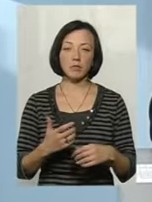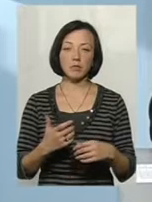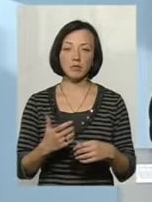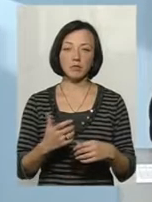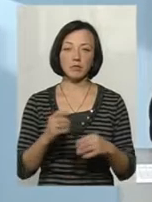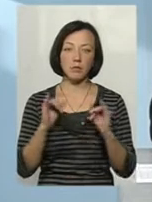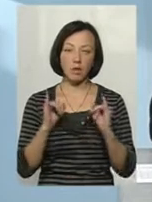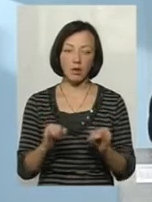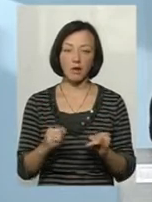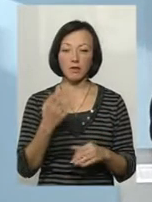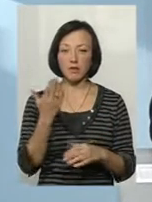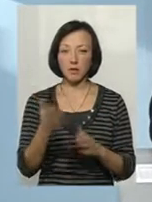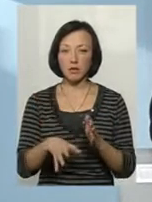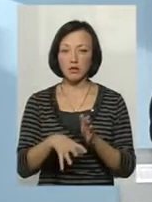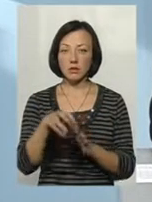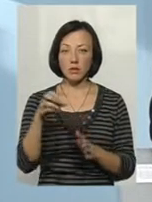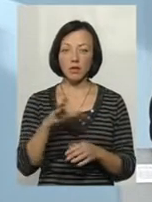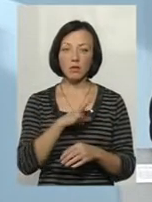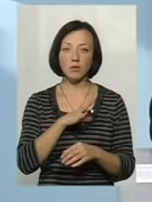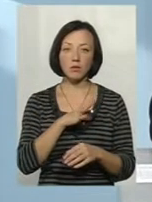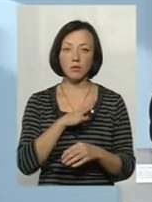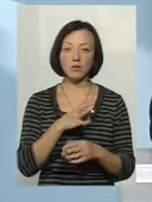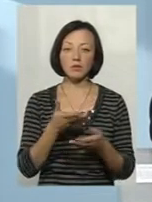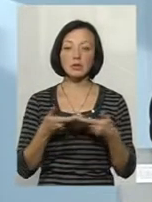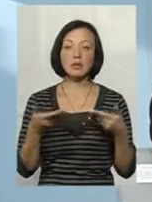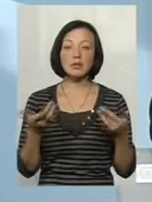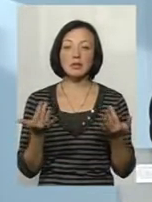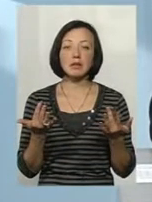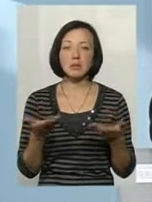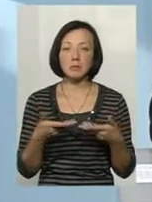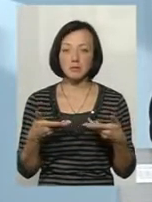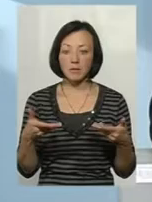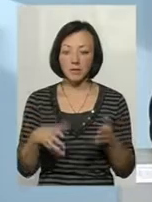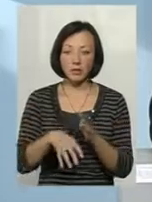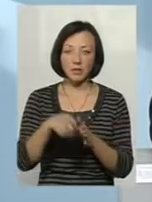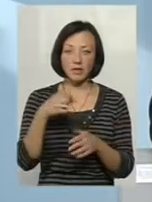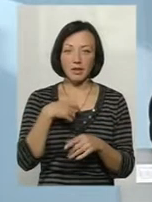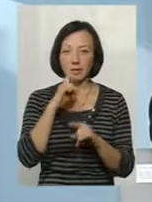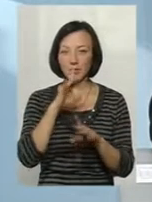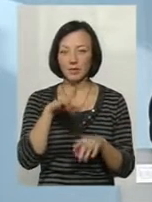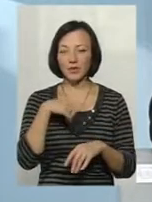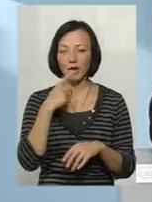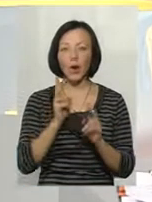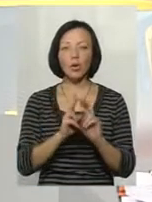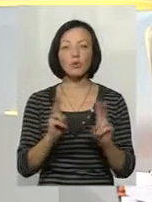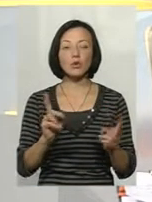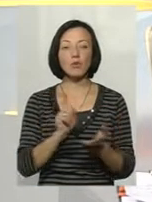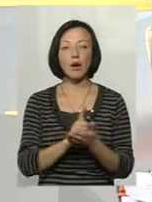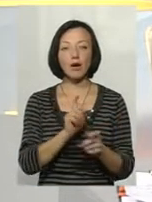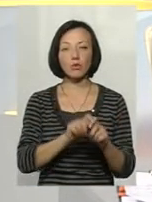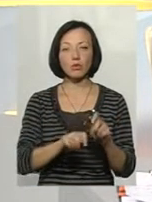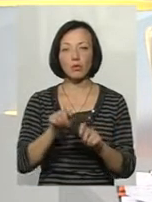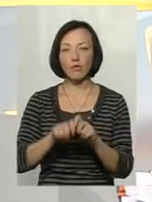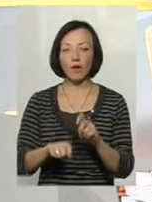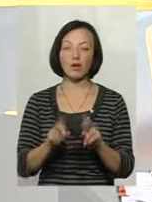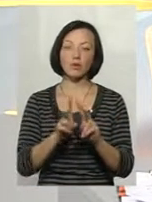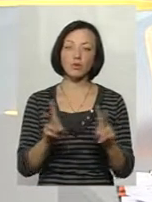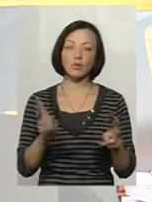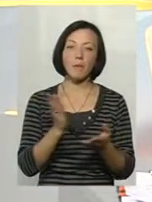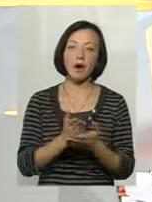і ви доставали, а вже скільки ми доставали, то я вже про це не буду згадувати. Хто має контролювати, хто